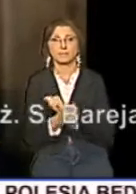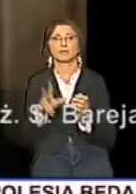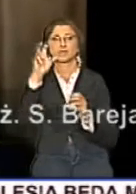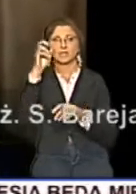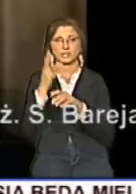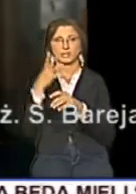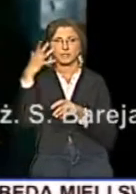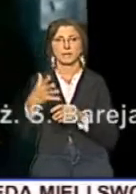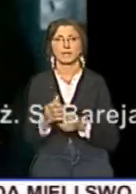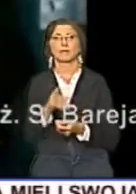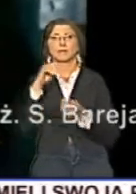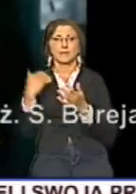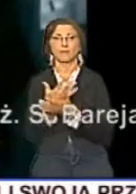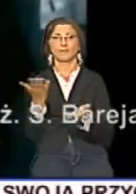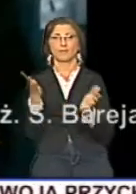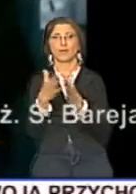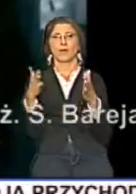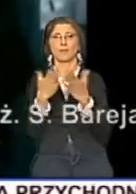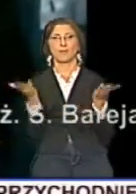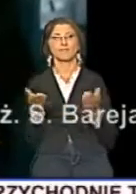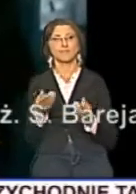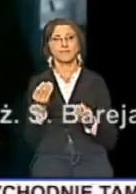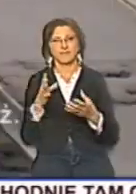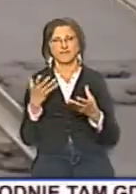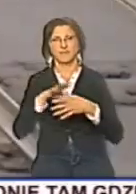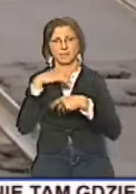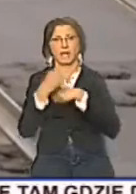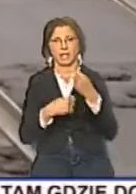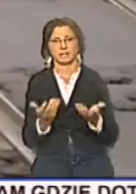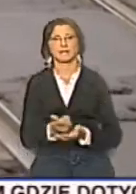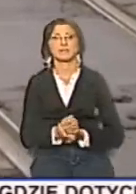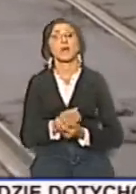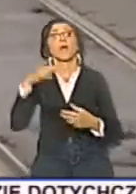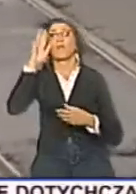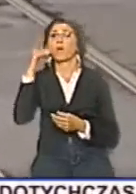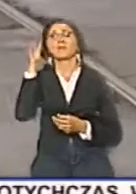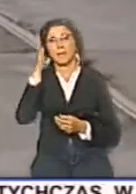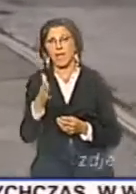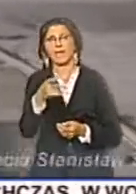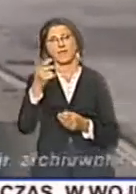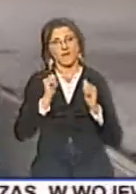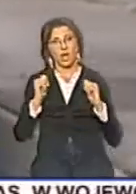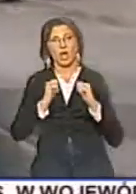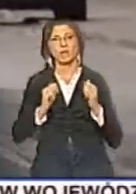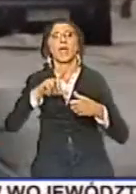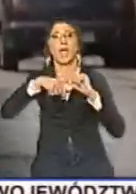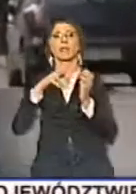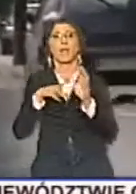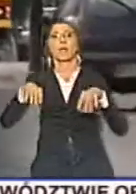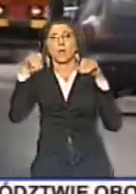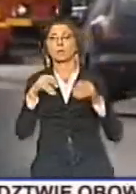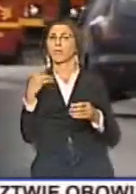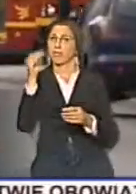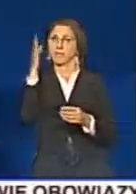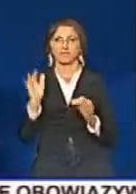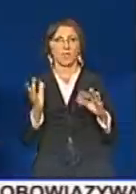w 345 i jestem w domu. Zacznę w robocie. Może w Łodzi nie będzie aż tak wygodnie, ale na początku na